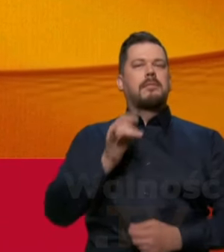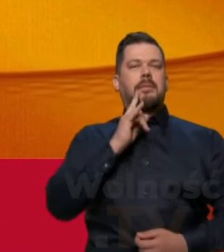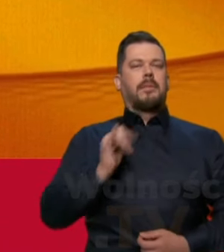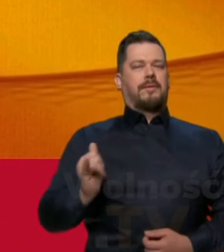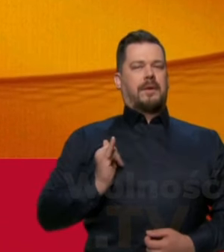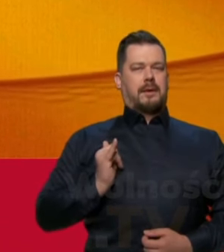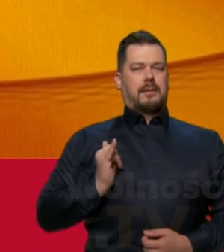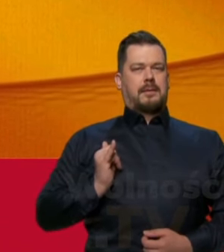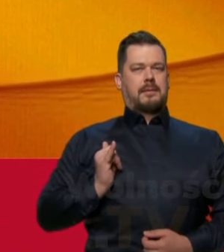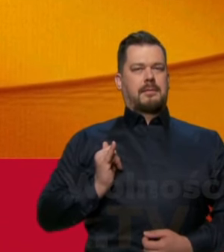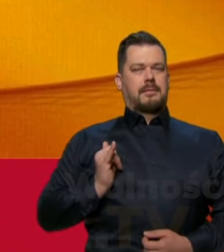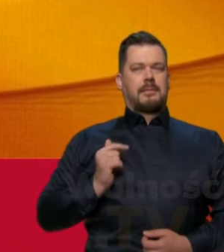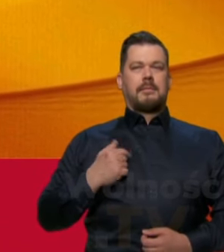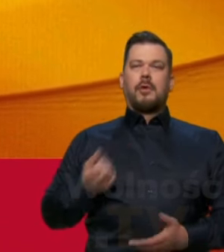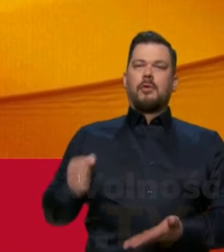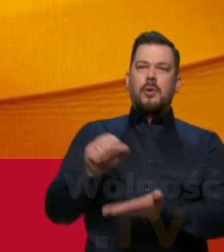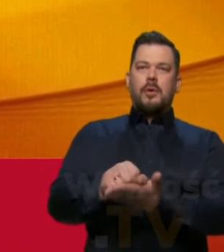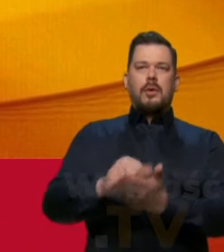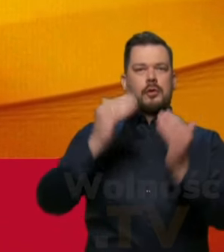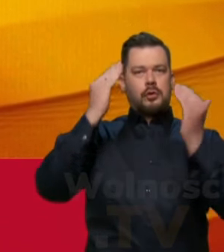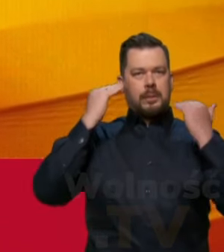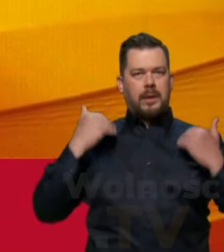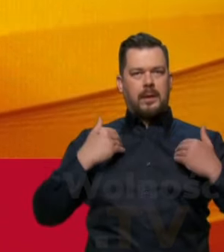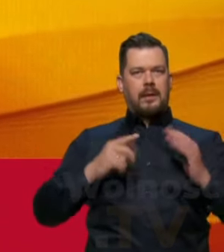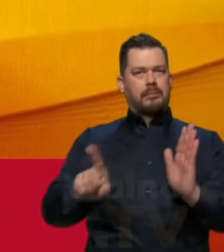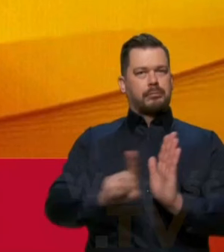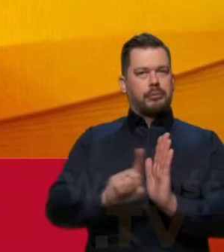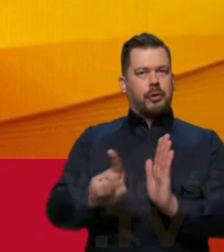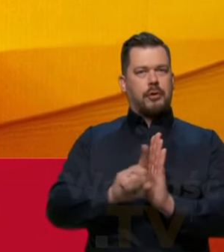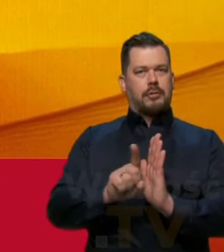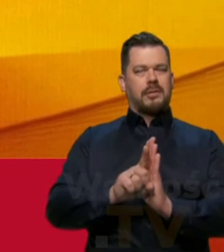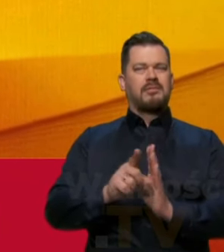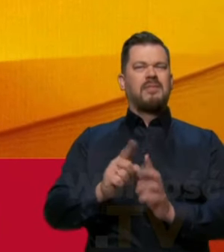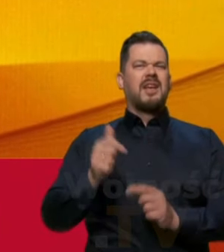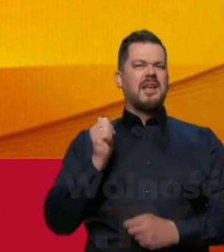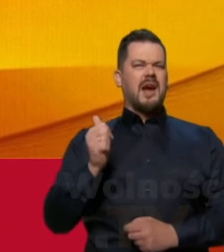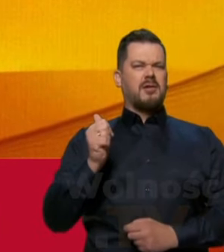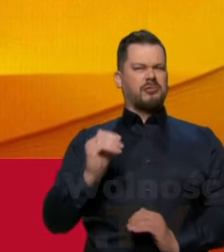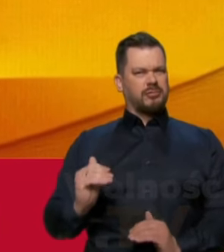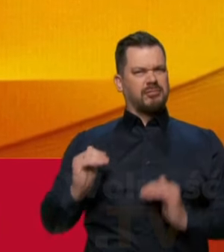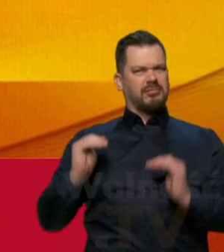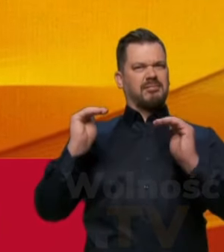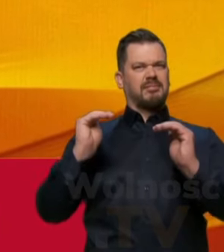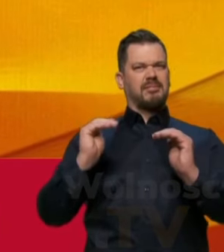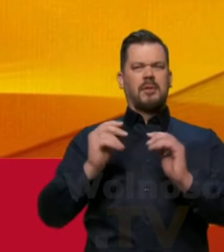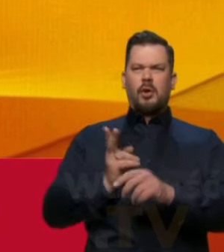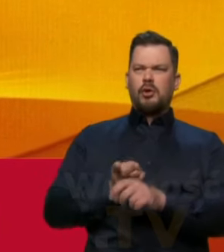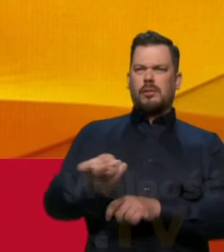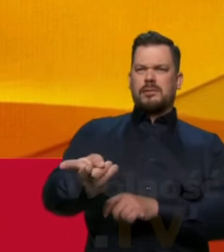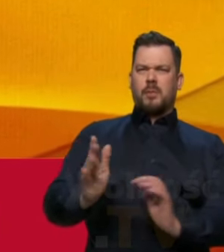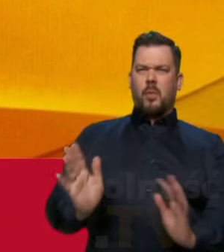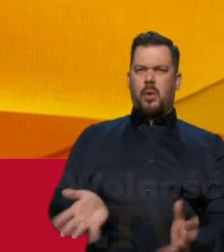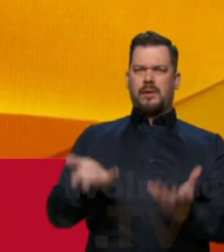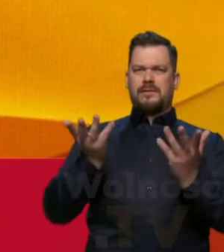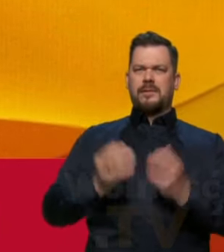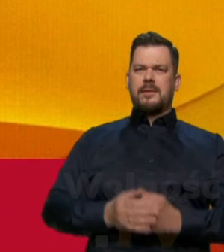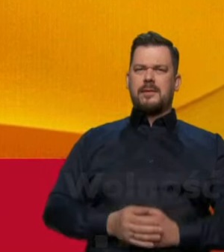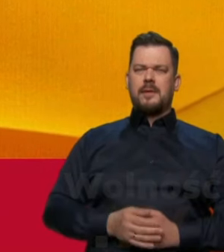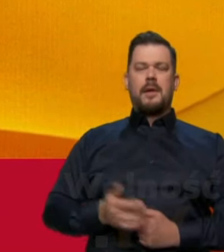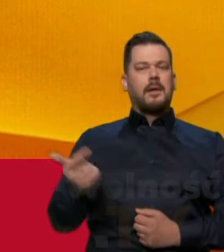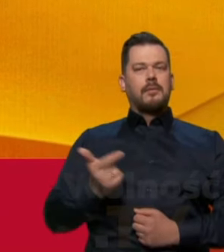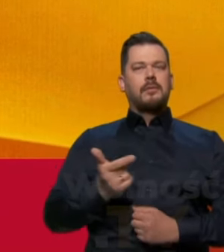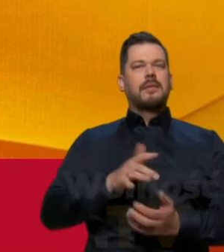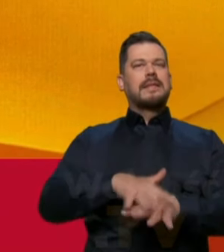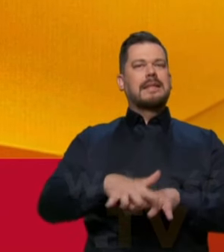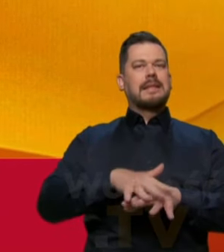musimy inwestować w szpitale i przychodnie, inwestować w jakość i dostępność usług medycznych. Musimy stworzyć system